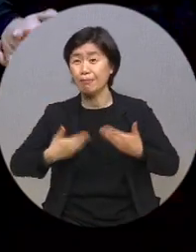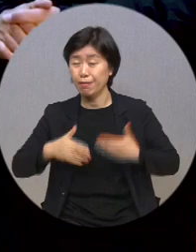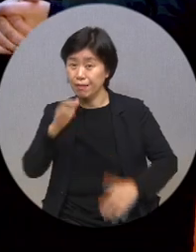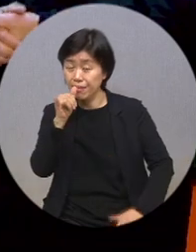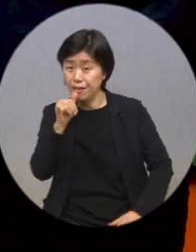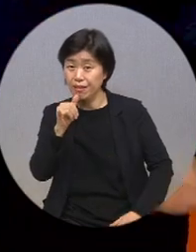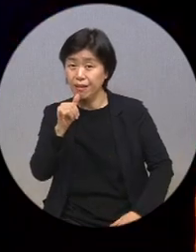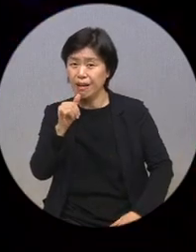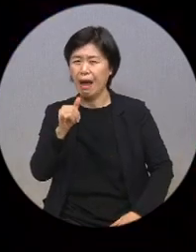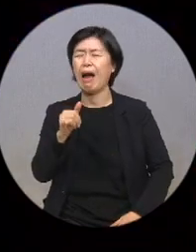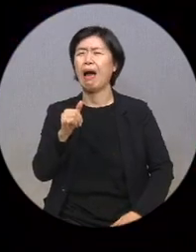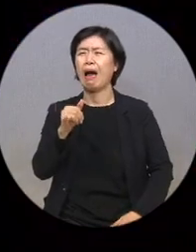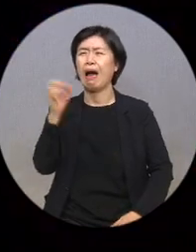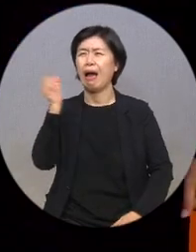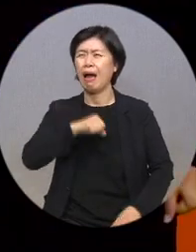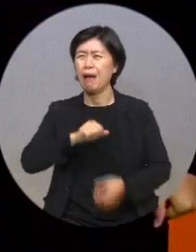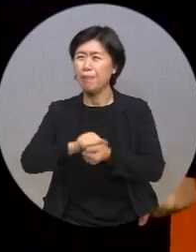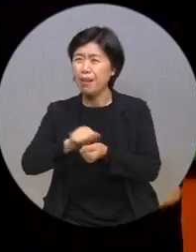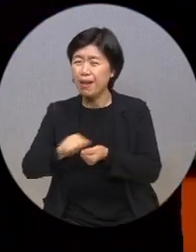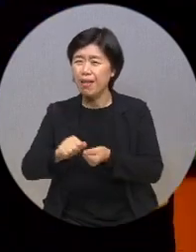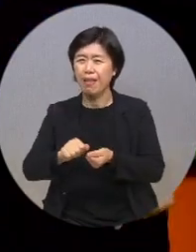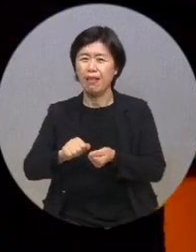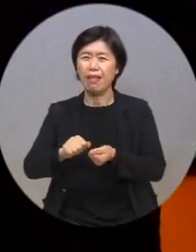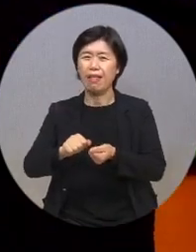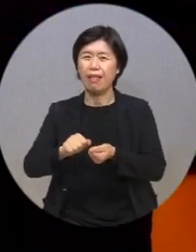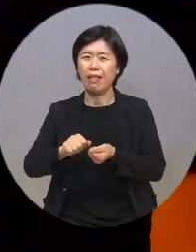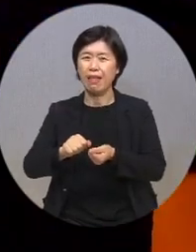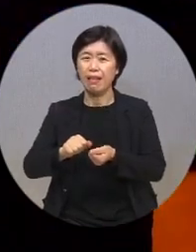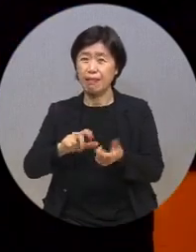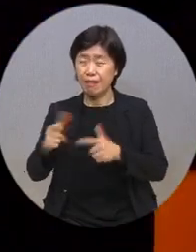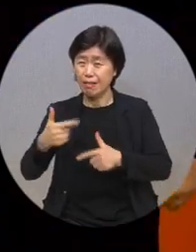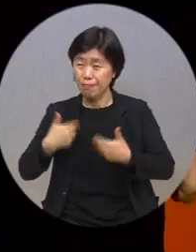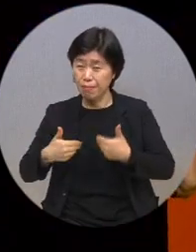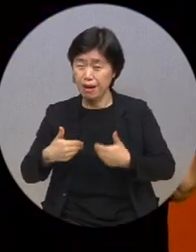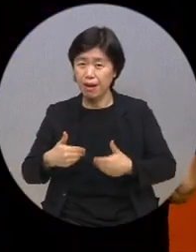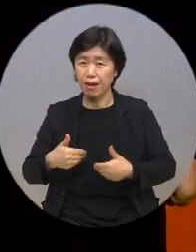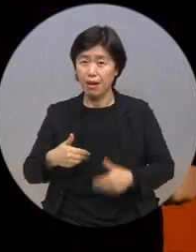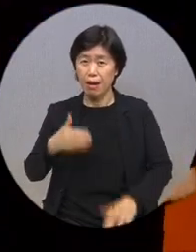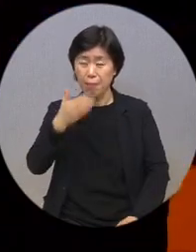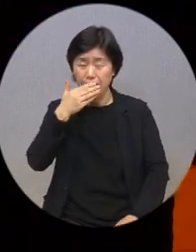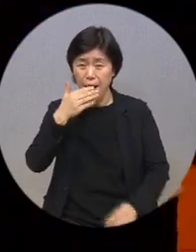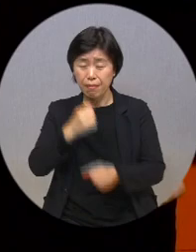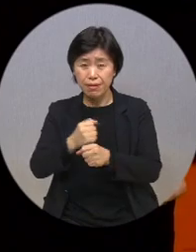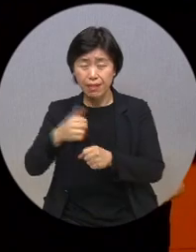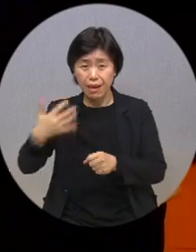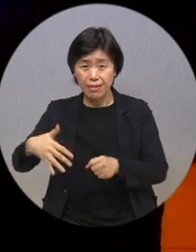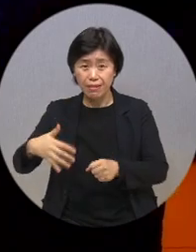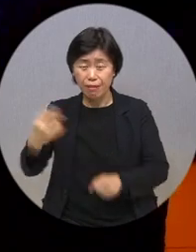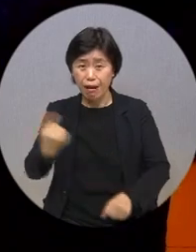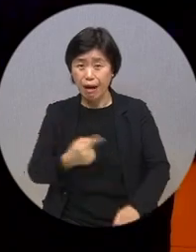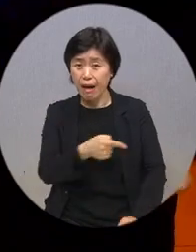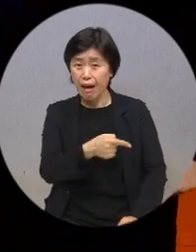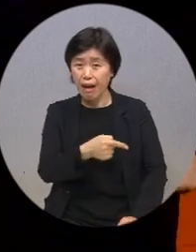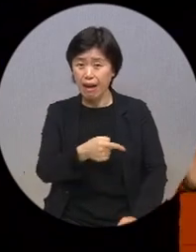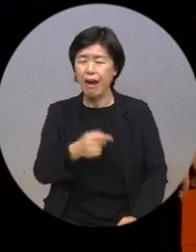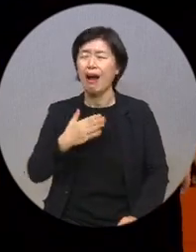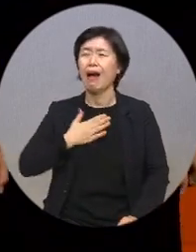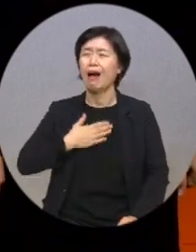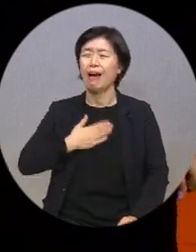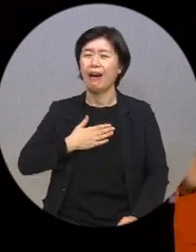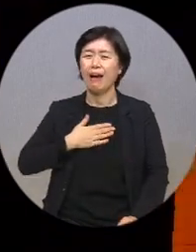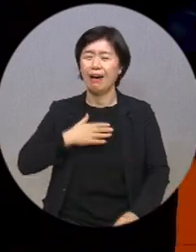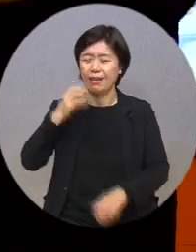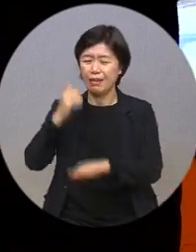아, 빨래하고. 어미 빨래도 안 하고 왔어. 그것도 일이야. 어미 밥도 안 하고 왔어. 알았어요 언니. 나중에 뵙겠습니다.